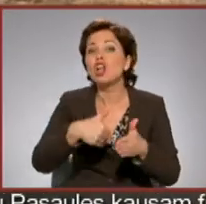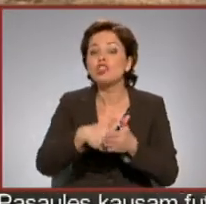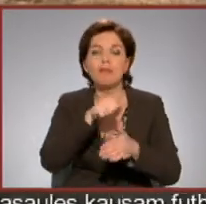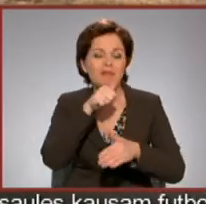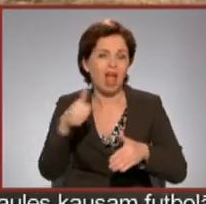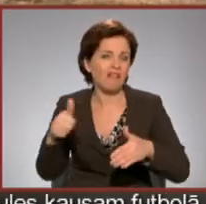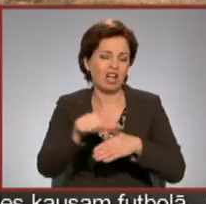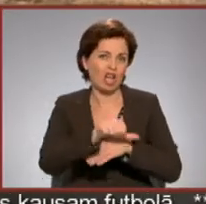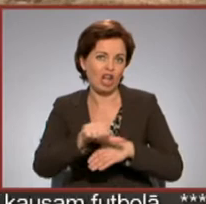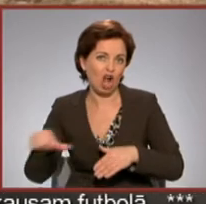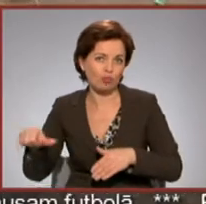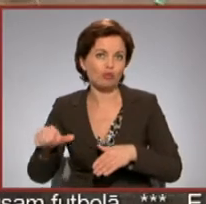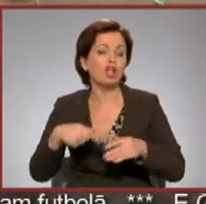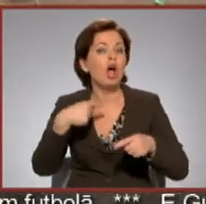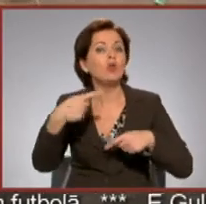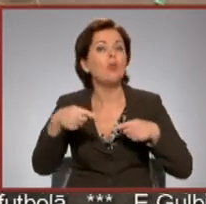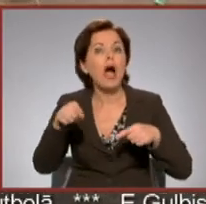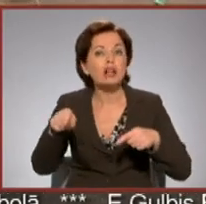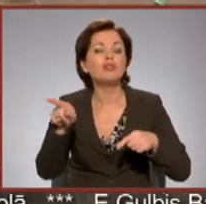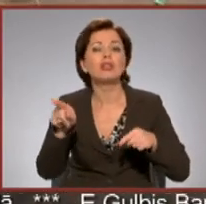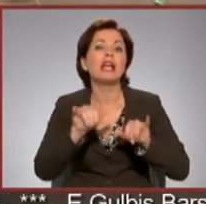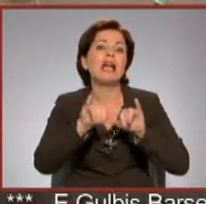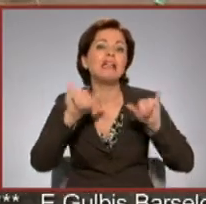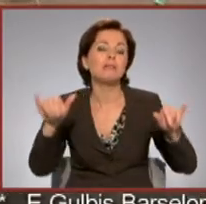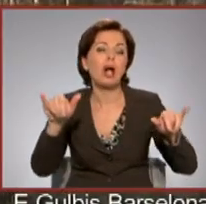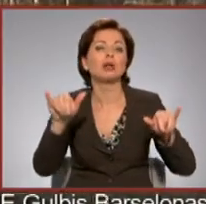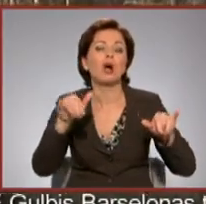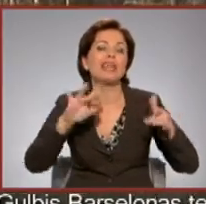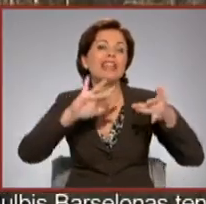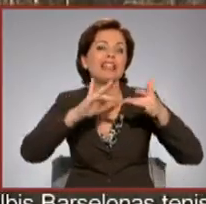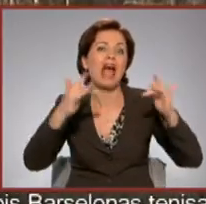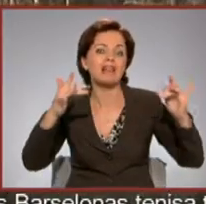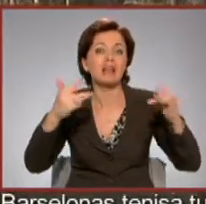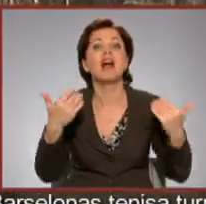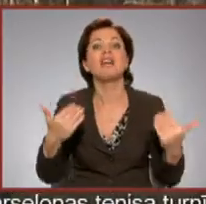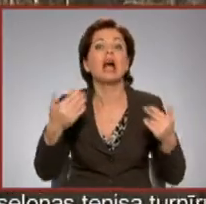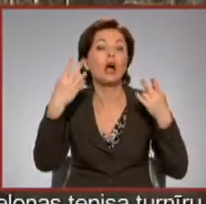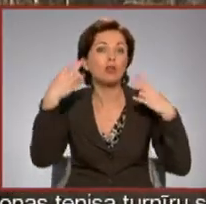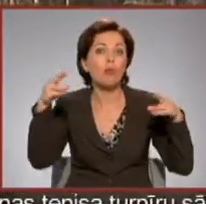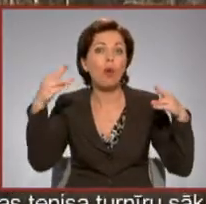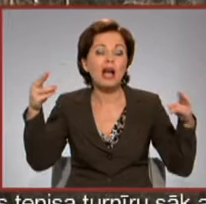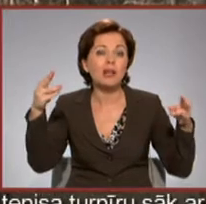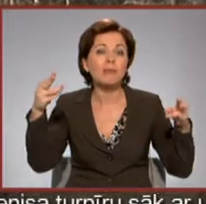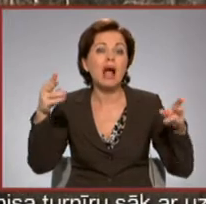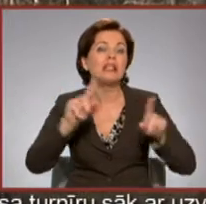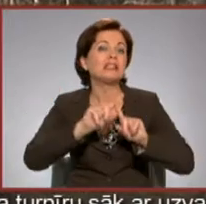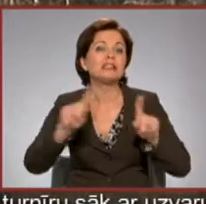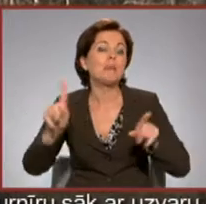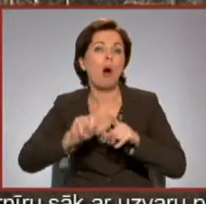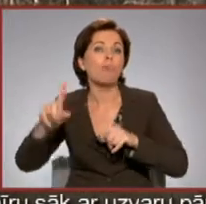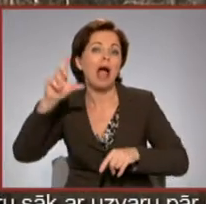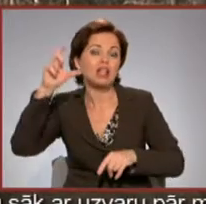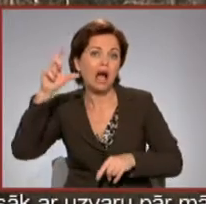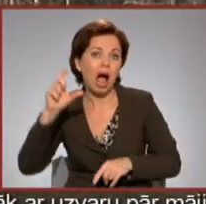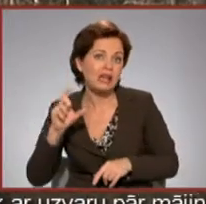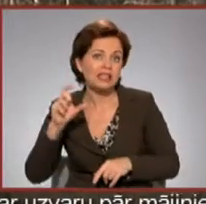Informācija par to norisi galvenokārt tiek izplatīta ar sociālo tīklu starpniecību. Tagad modē esošajiem zibakciju veidiem, ja, kad bez